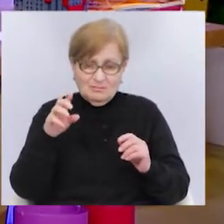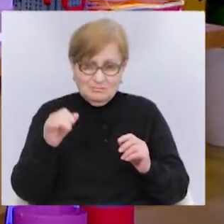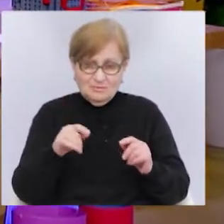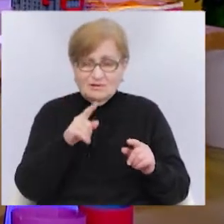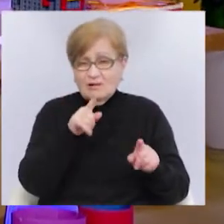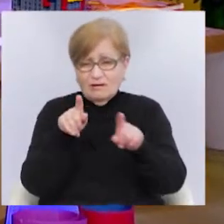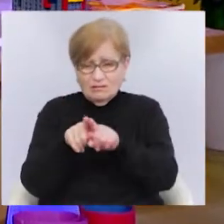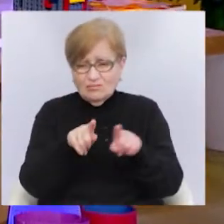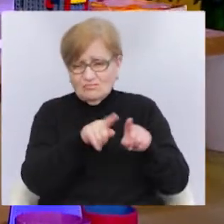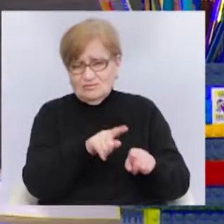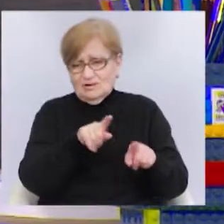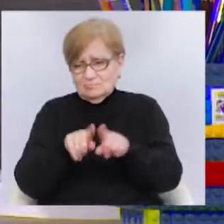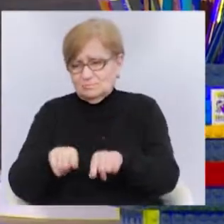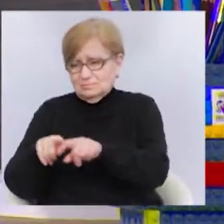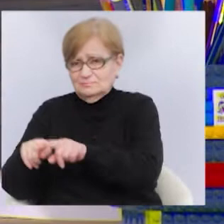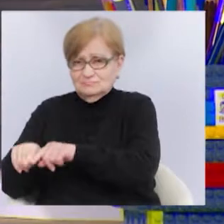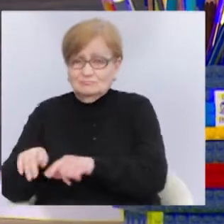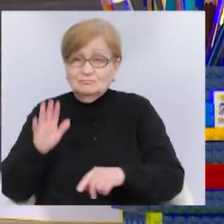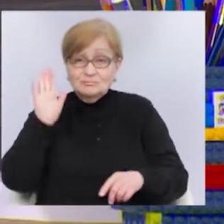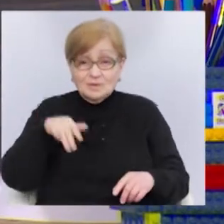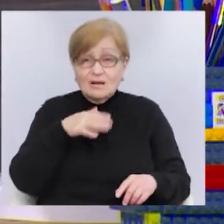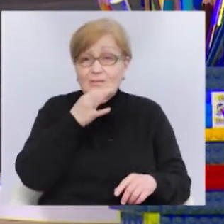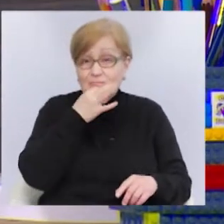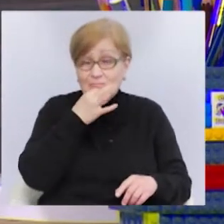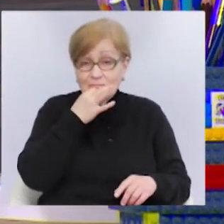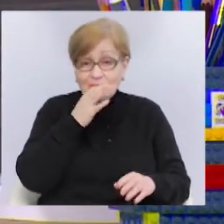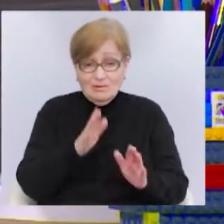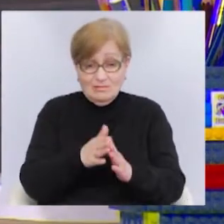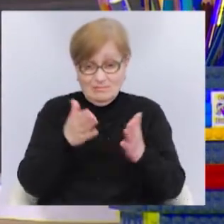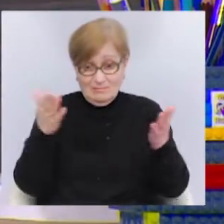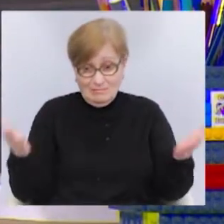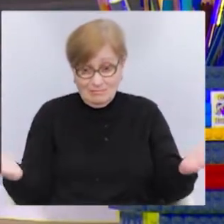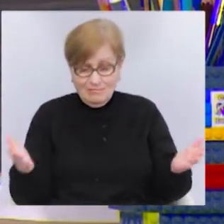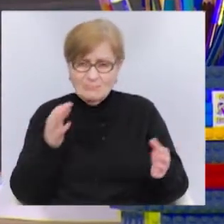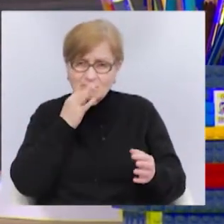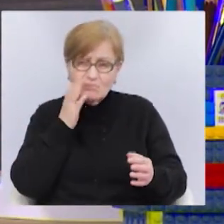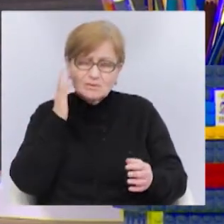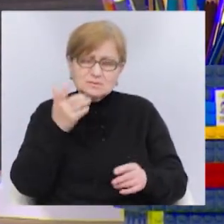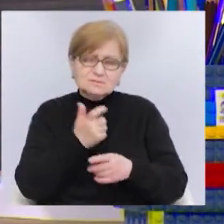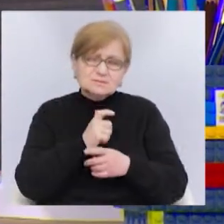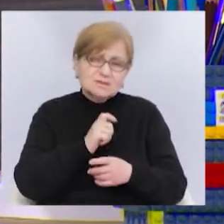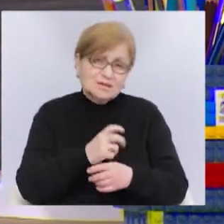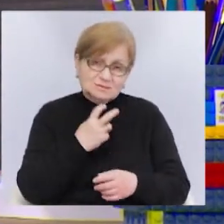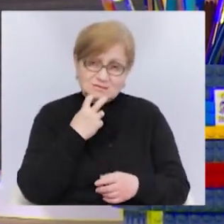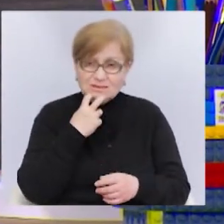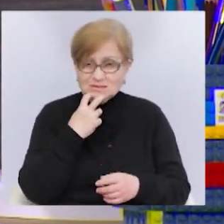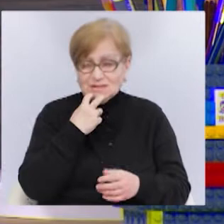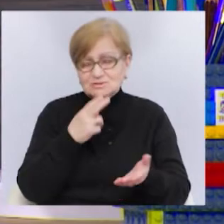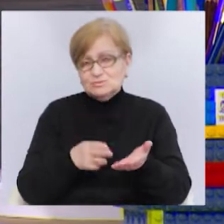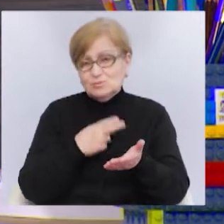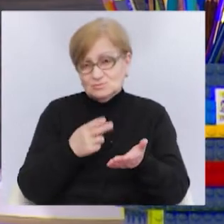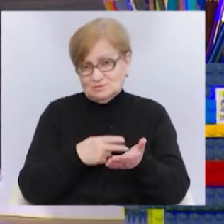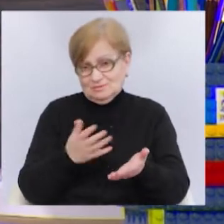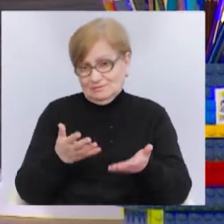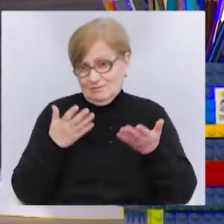აქაც იგივეს. და მე რო გავშლით სხვადასხვა მეებს ძალიან სასაცილო ისინი გამოვა.